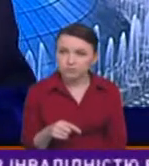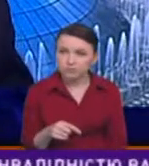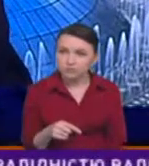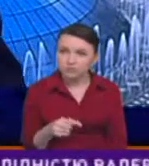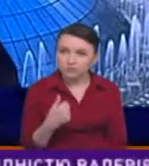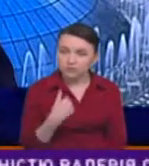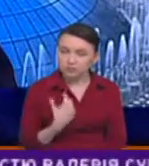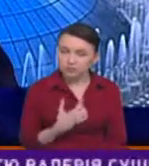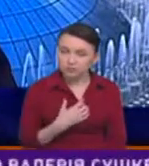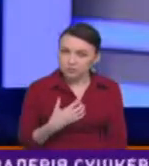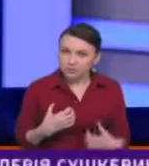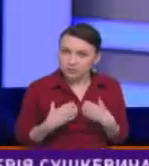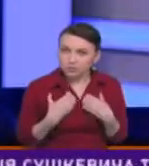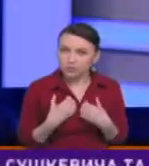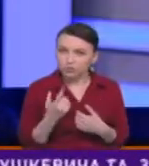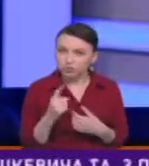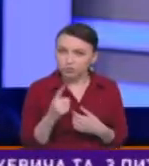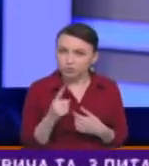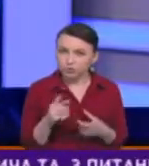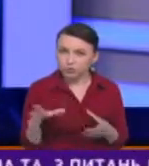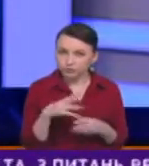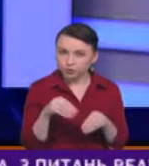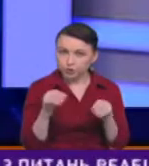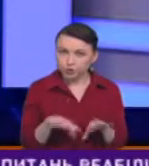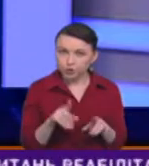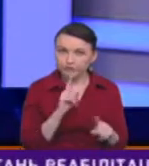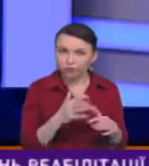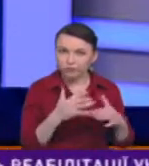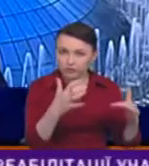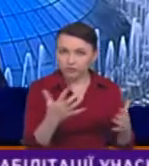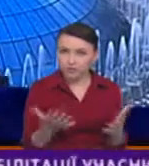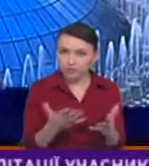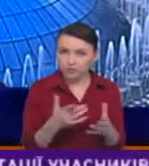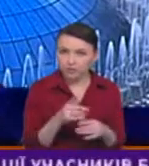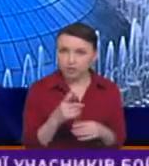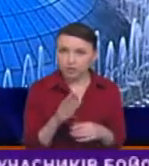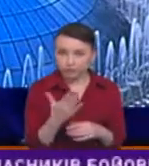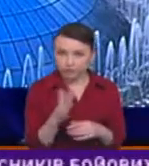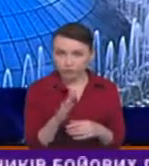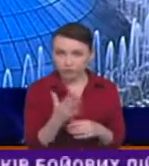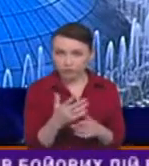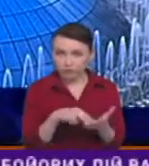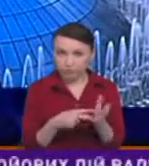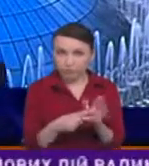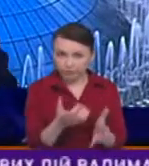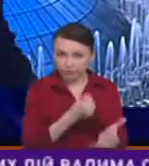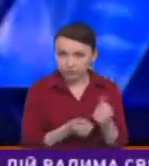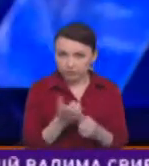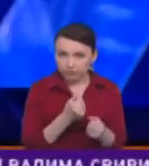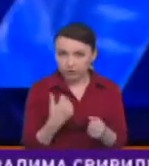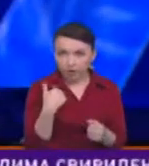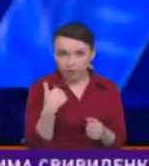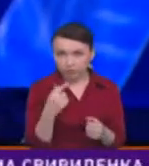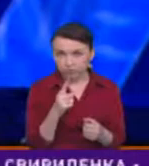трошки напружилися, тому що гіпотетично всі рішення Верховної Ради, які з понеділка, вівторка, вони планують приймати,